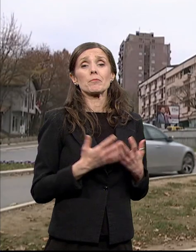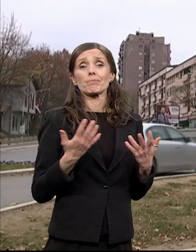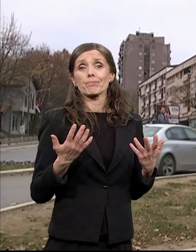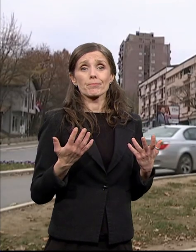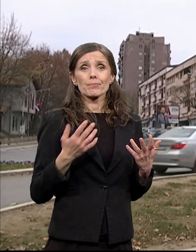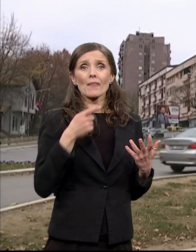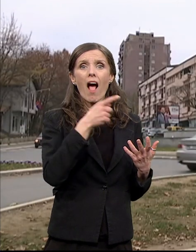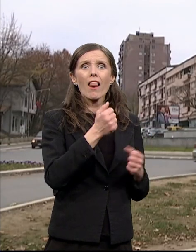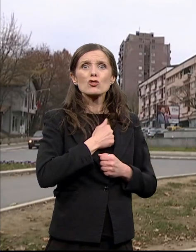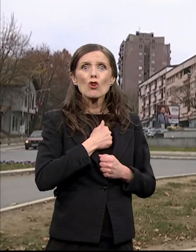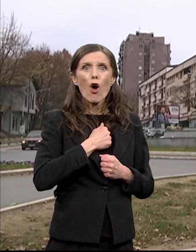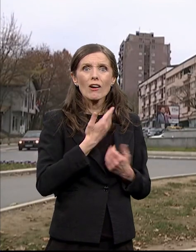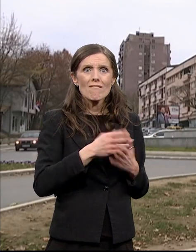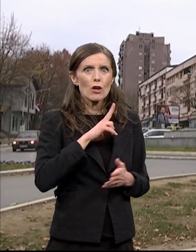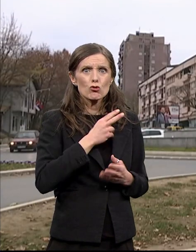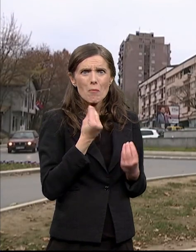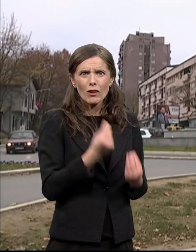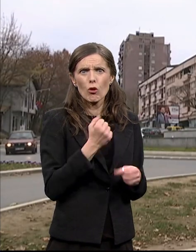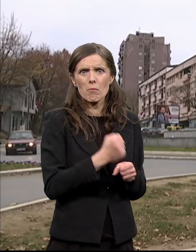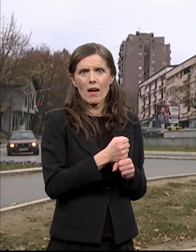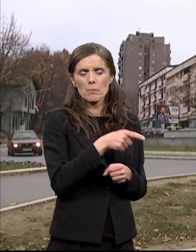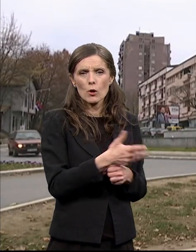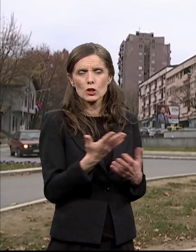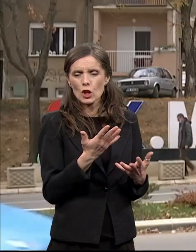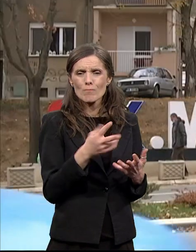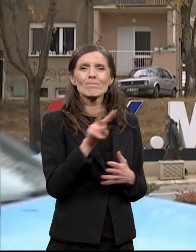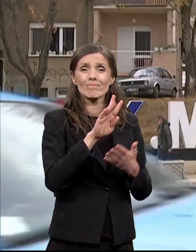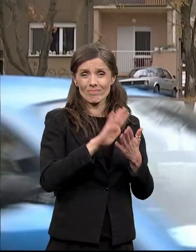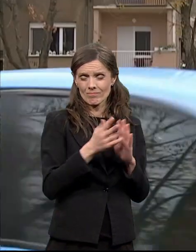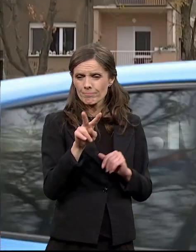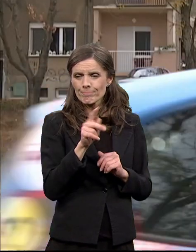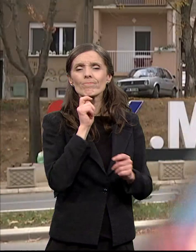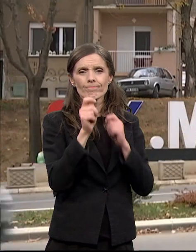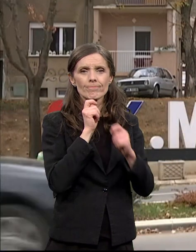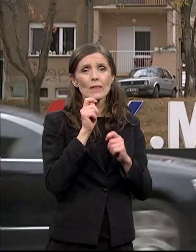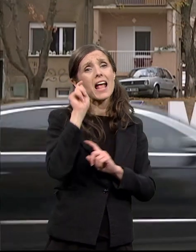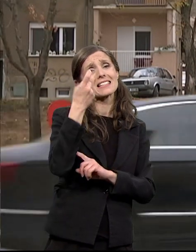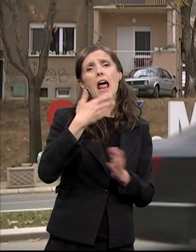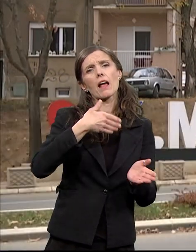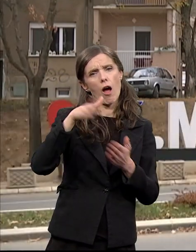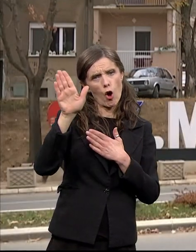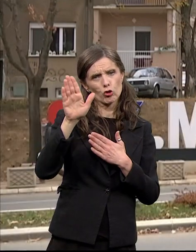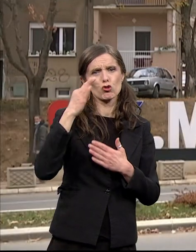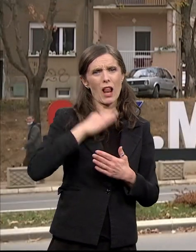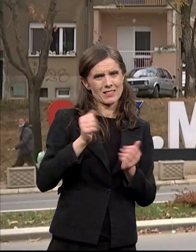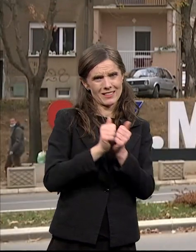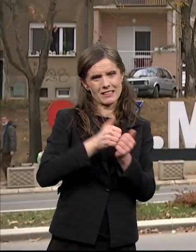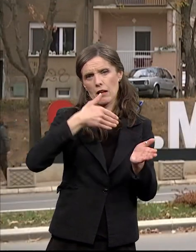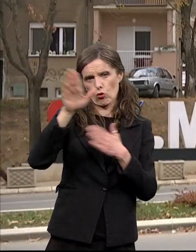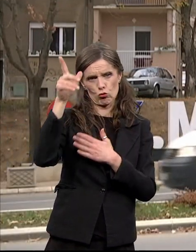Međutim, Zoran je ovdje imao posao, imao je dobar posao. I onda su oni dogovorili, Snajka je otišla sa Matijom za